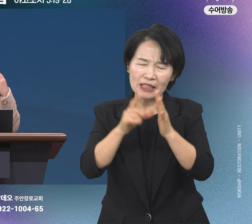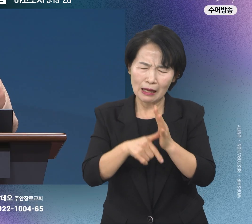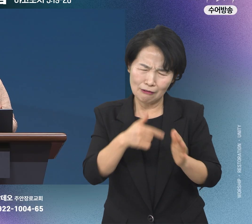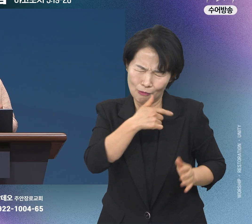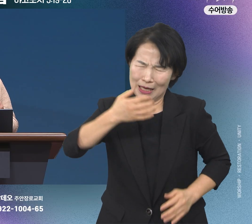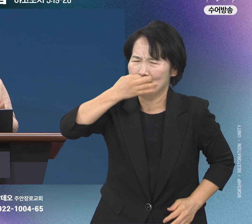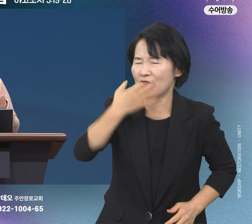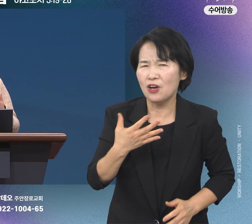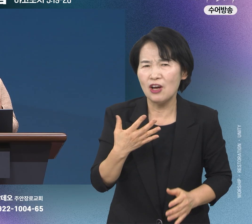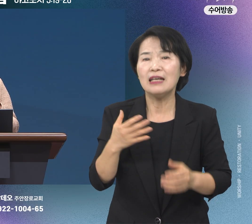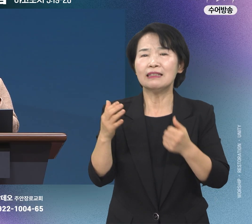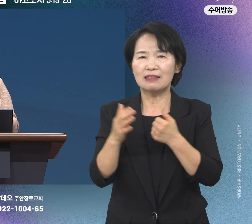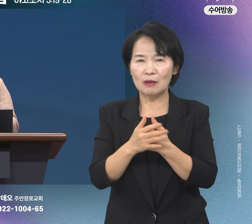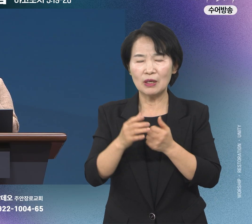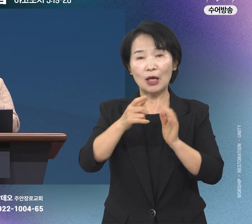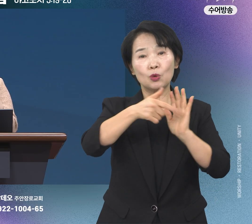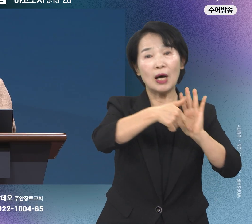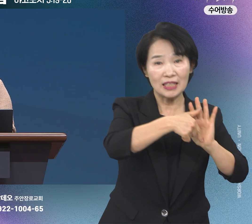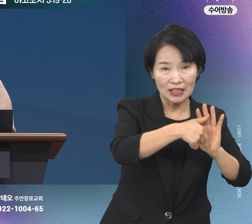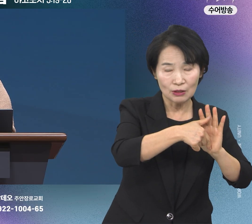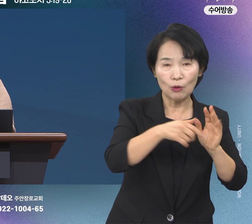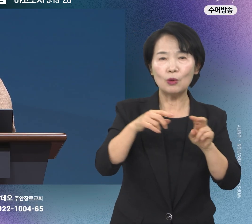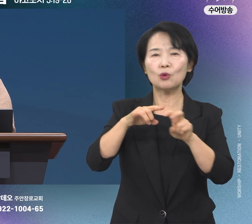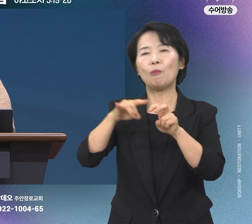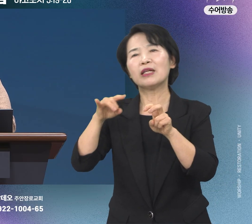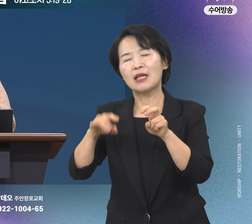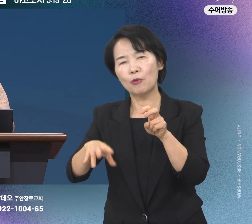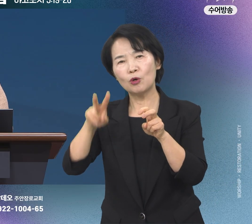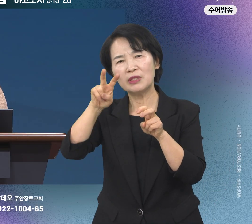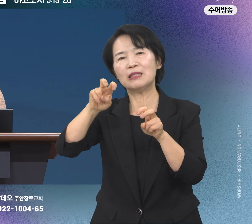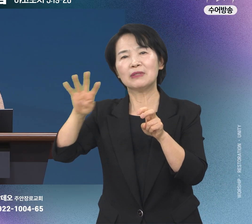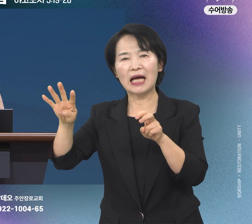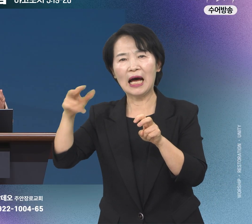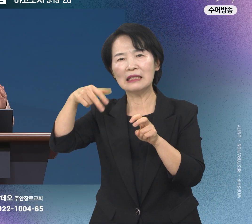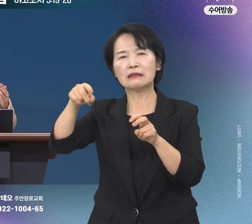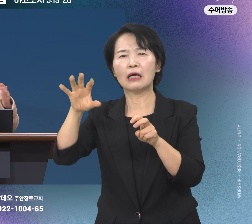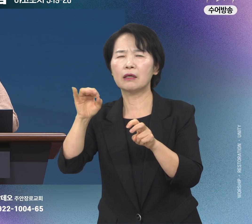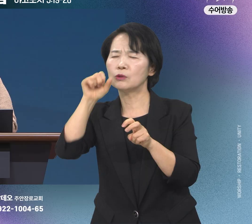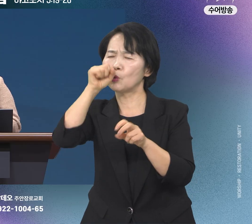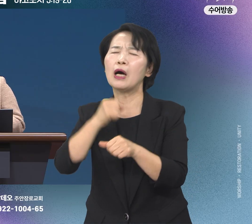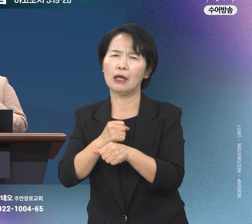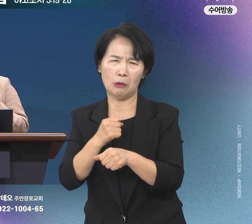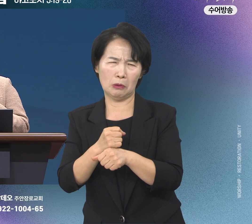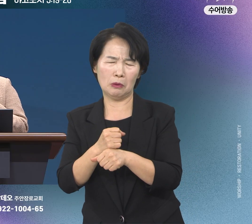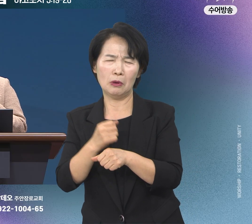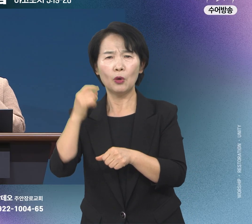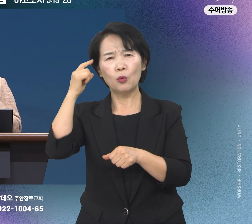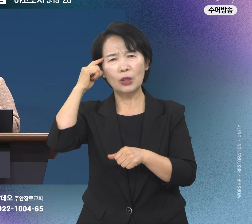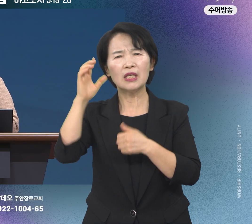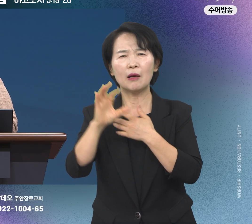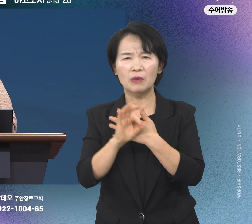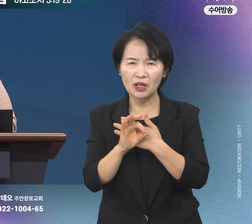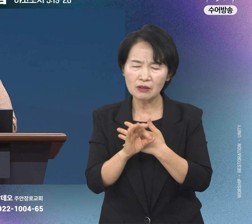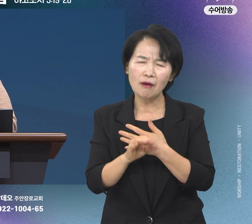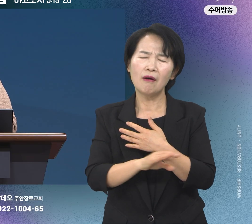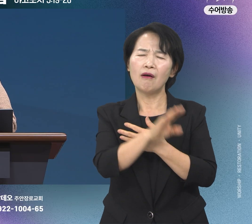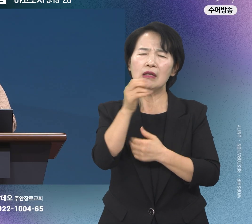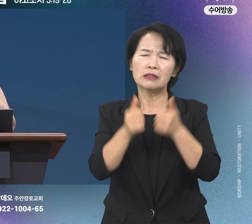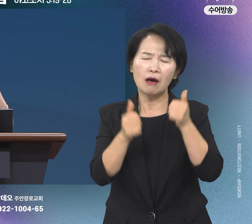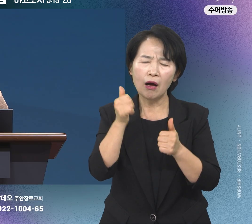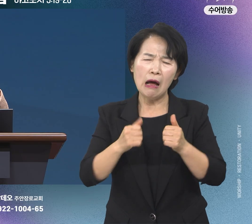하필 요한계시록과 마태복음 24장을 너무 사모했습니다. 왜냐하면 대학교에서 입시 생활하는 게 얼마나